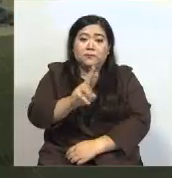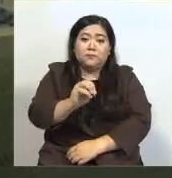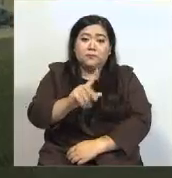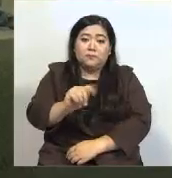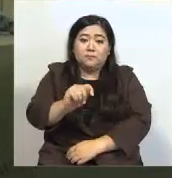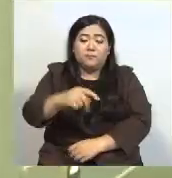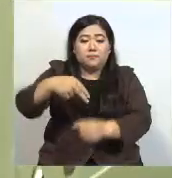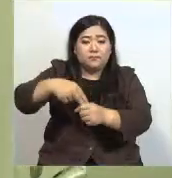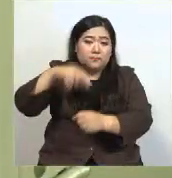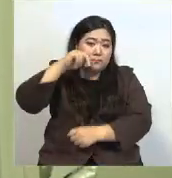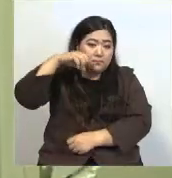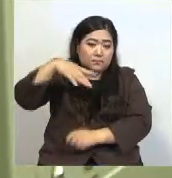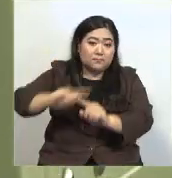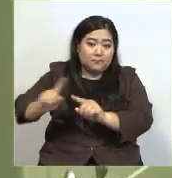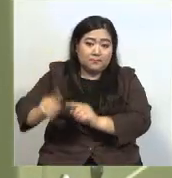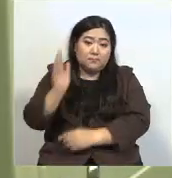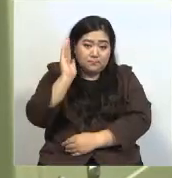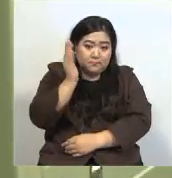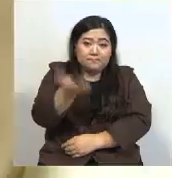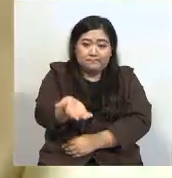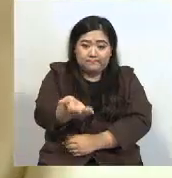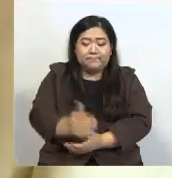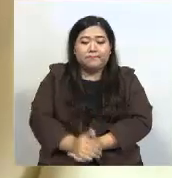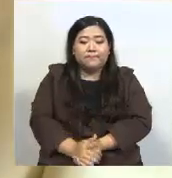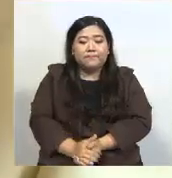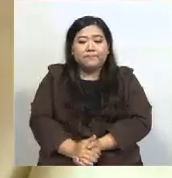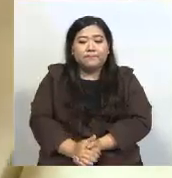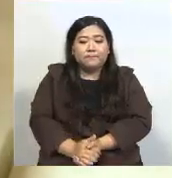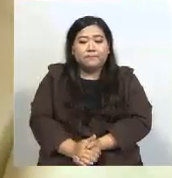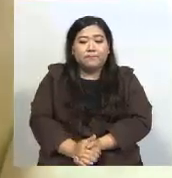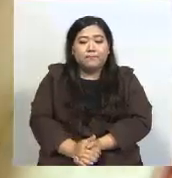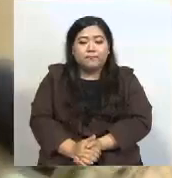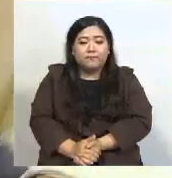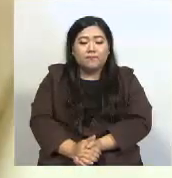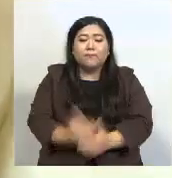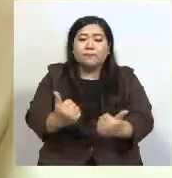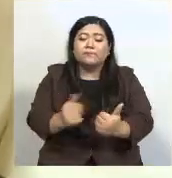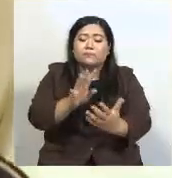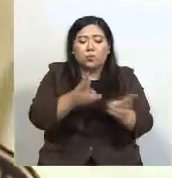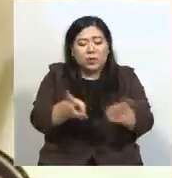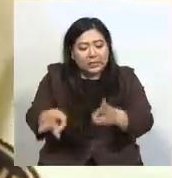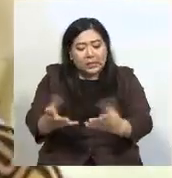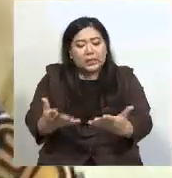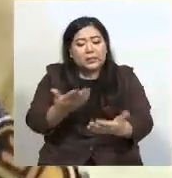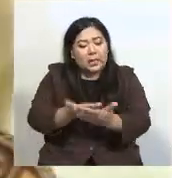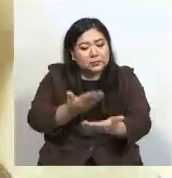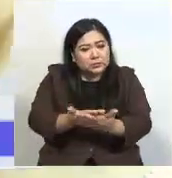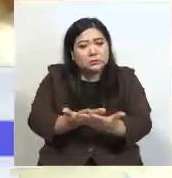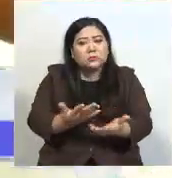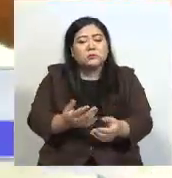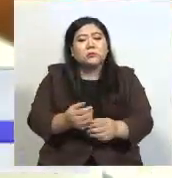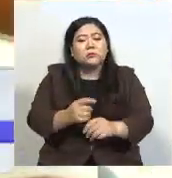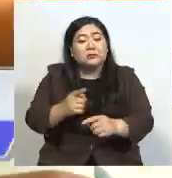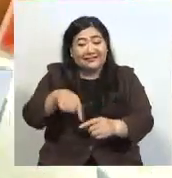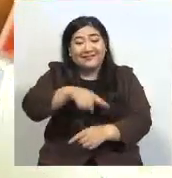าการกระทรวงพลังงานค่ะ เป็นเรื่องของกลไกทางการเงินนะครับซึ่งอ